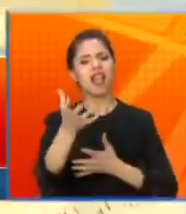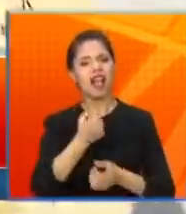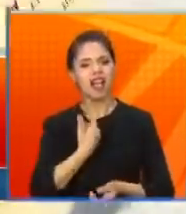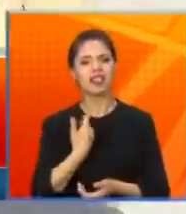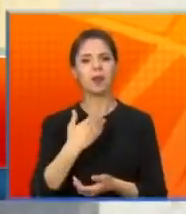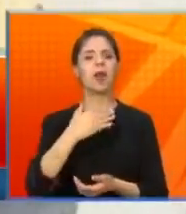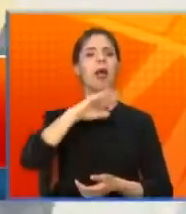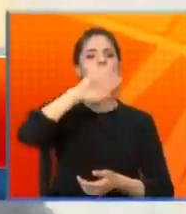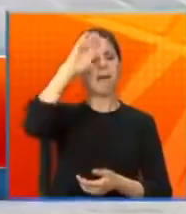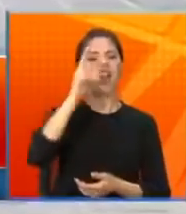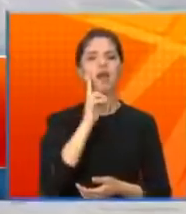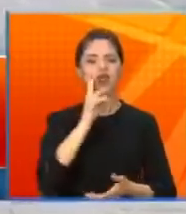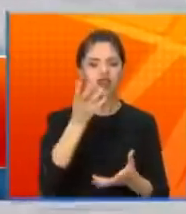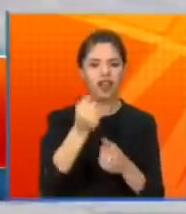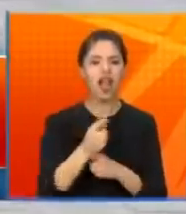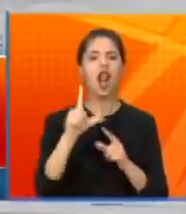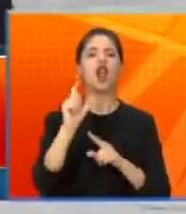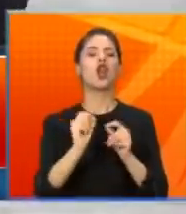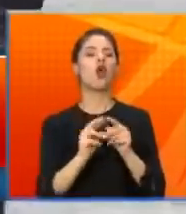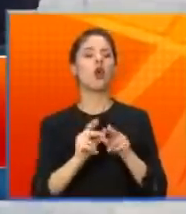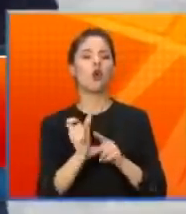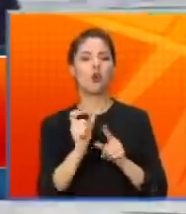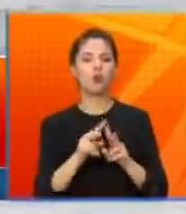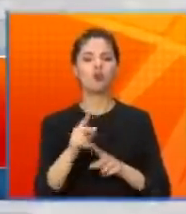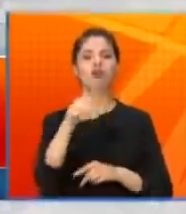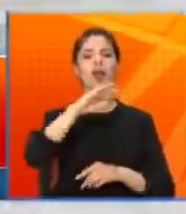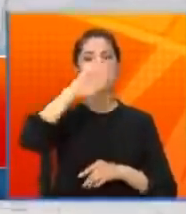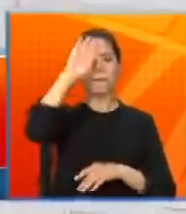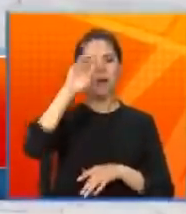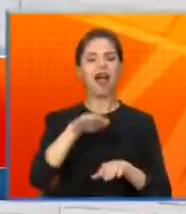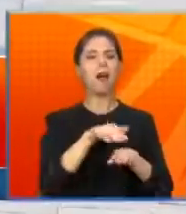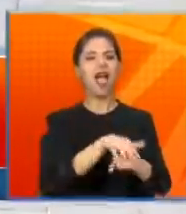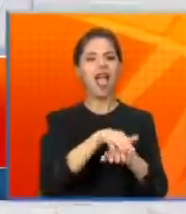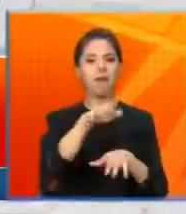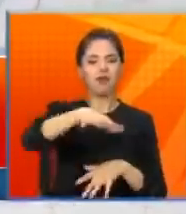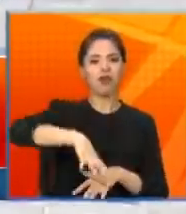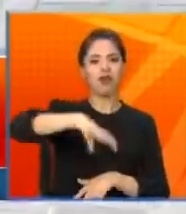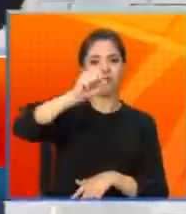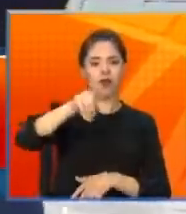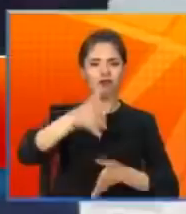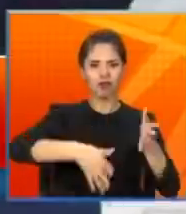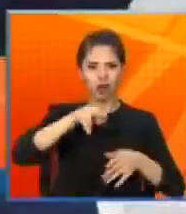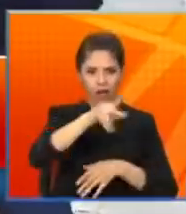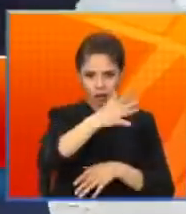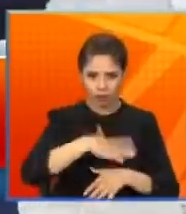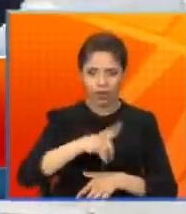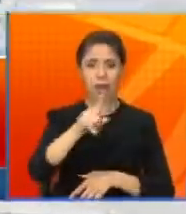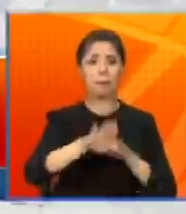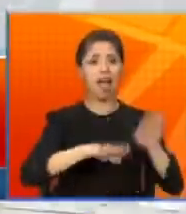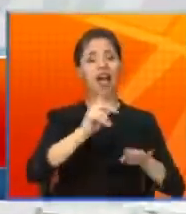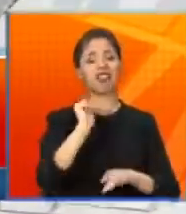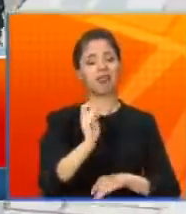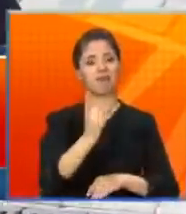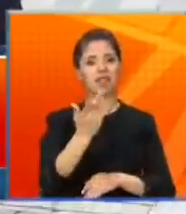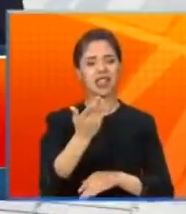bayram şekeri lokum Lisesi'nde Eminönü'nde bu sokakta yürümek isterseniz bir adamı bile